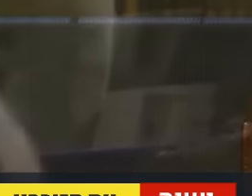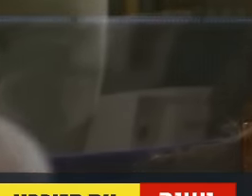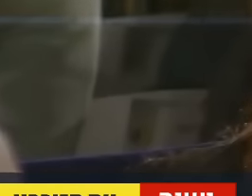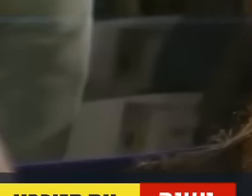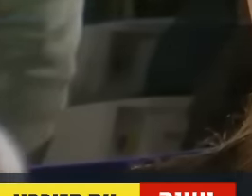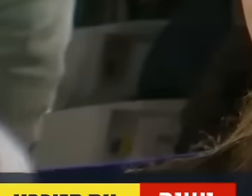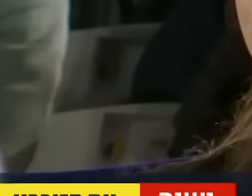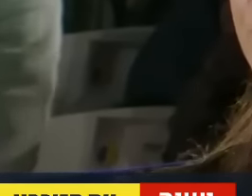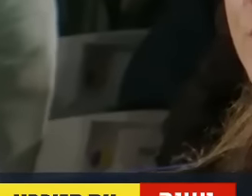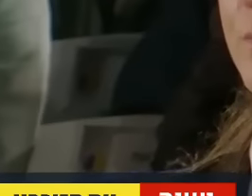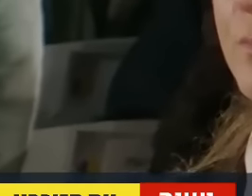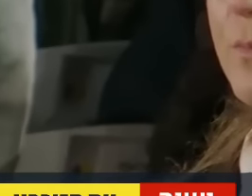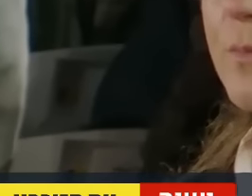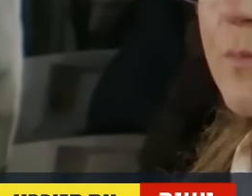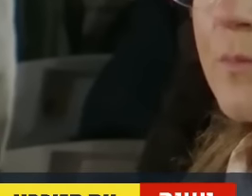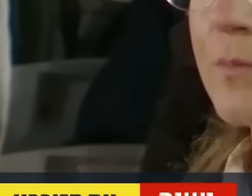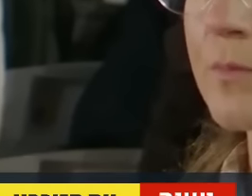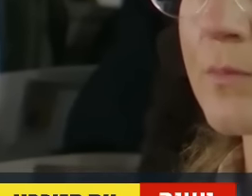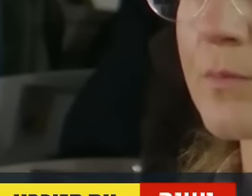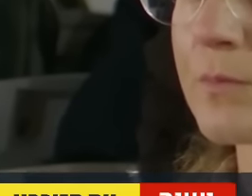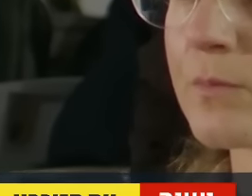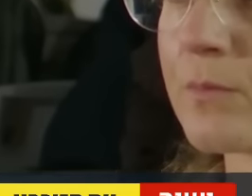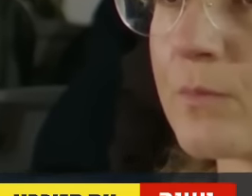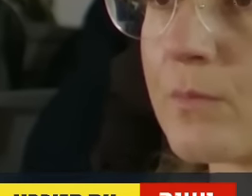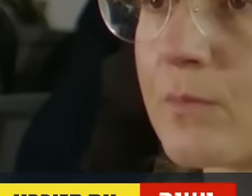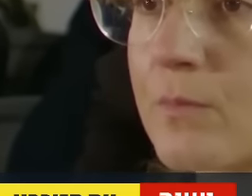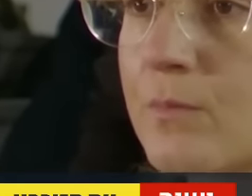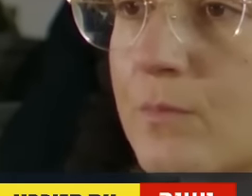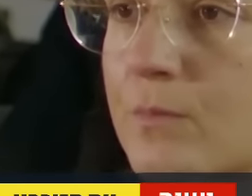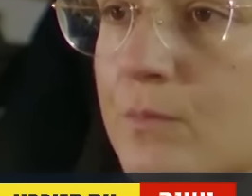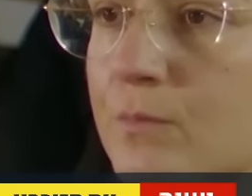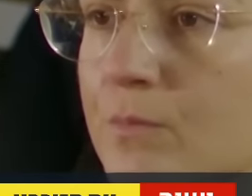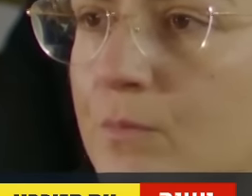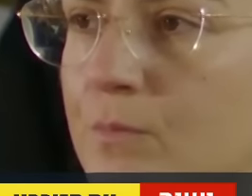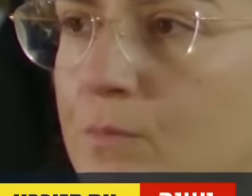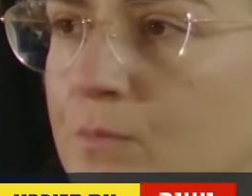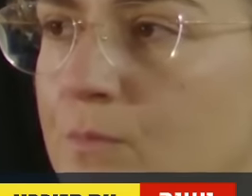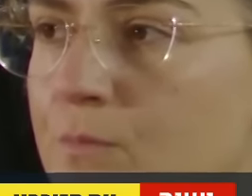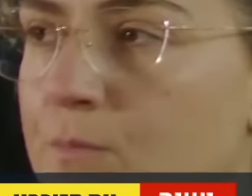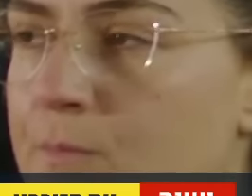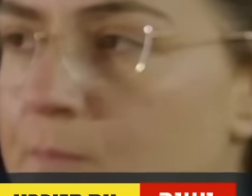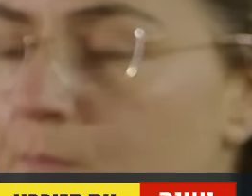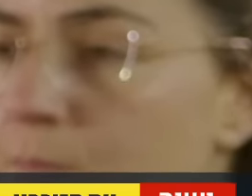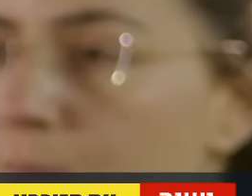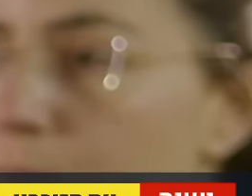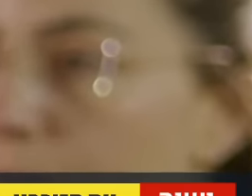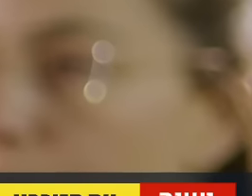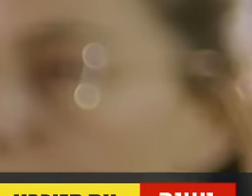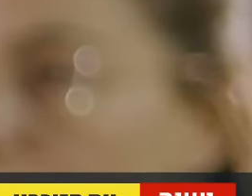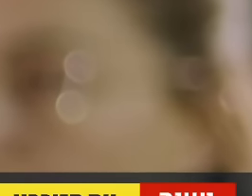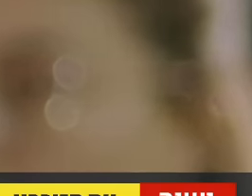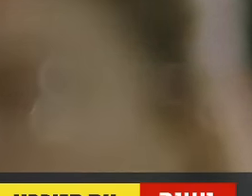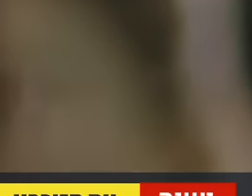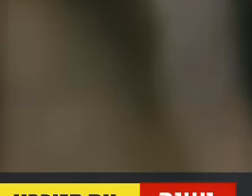מן השורה שזינקו אל לב הקרב בחירוף נפש ממש ולחמו לעתים לבדם בקו